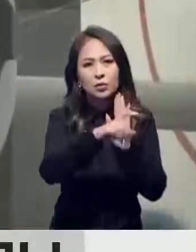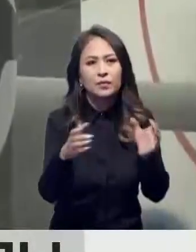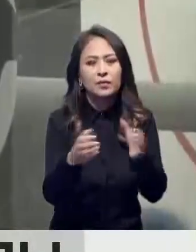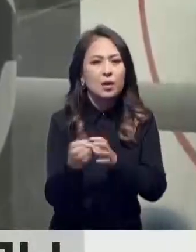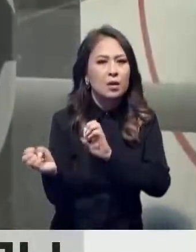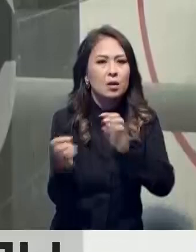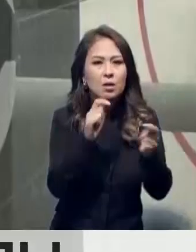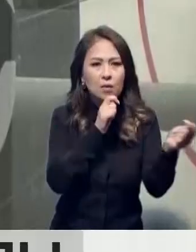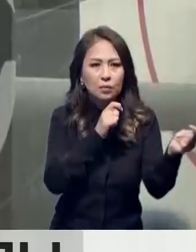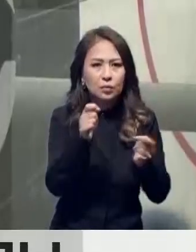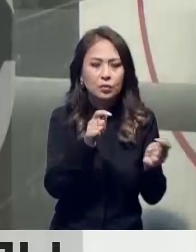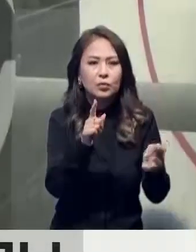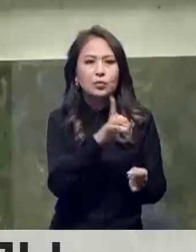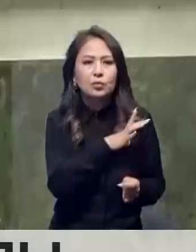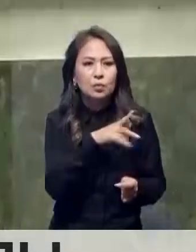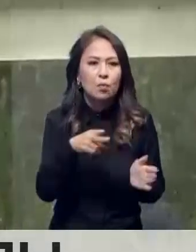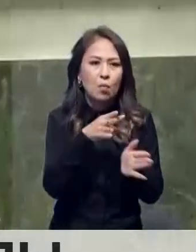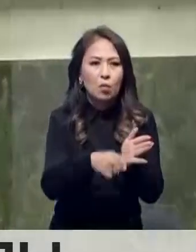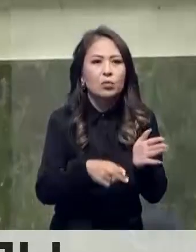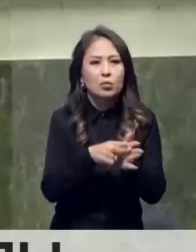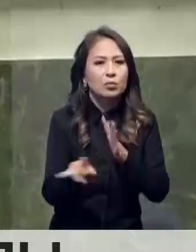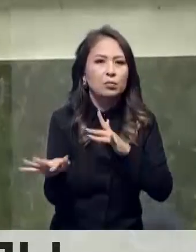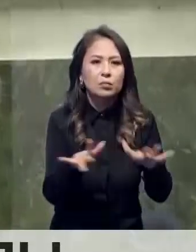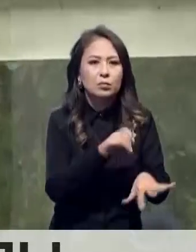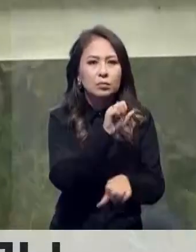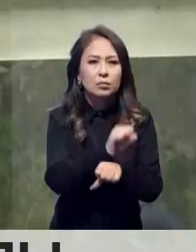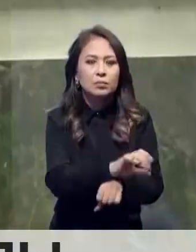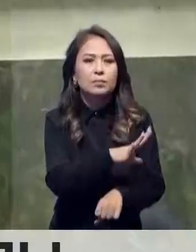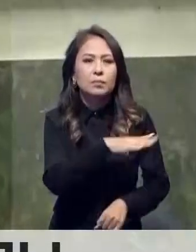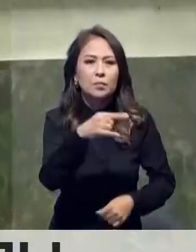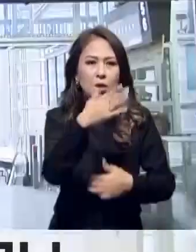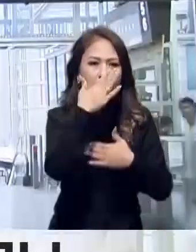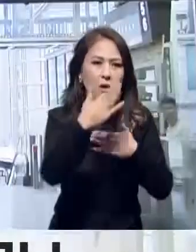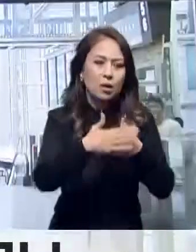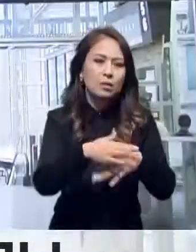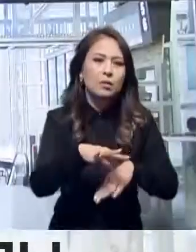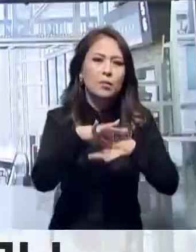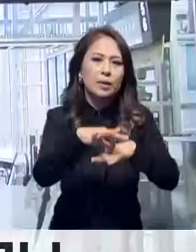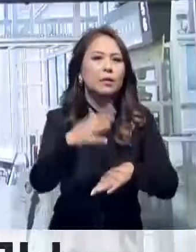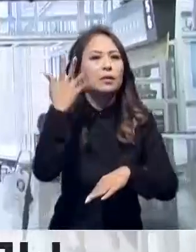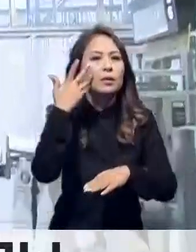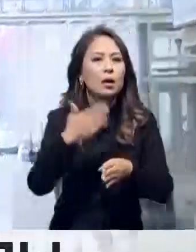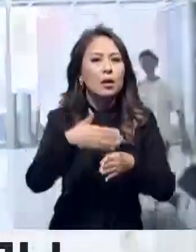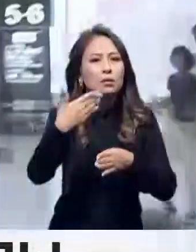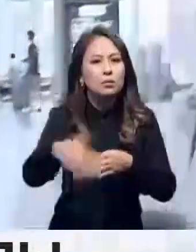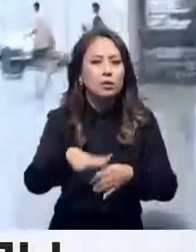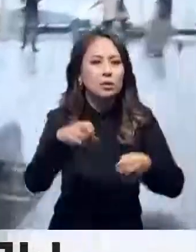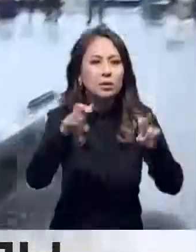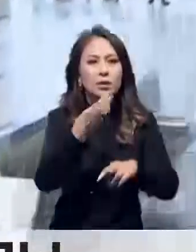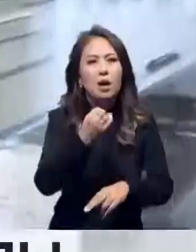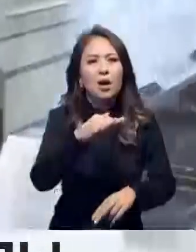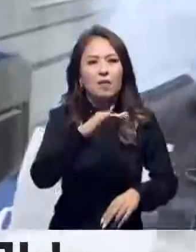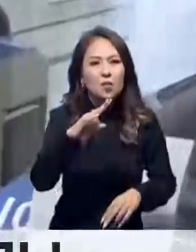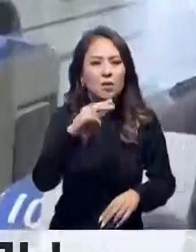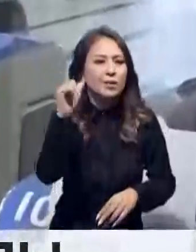адам шұғыл эвакуацияланды. Қауіпсіздік үшін жүрдек пойыздардың қозғалысы тоқтады. Мыңға жуық әуе сапары кейінге қалды. Мамандар